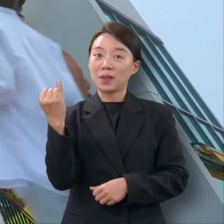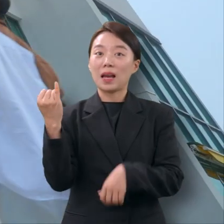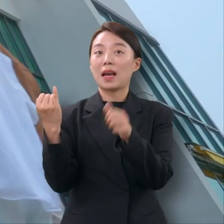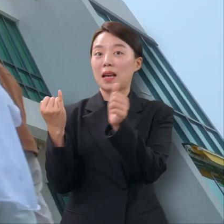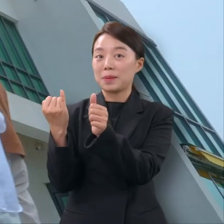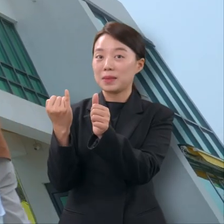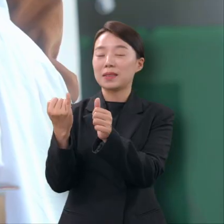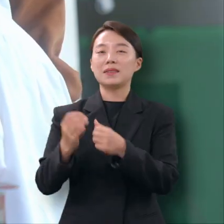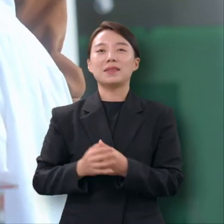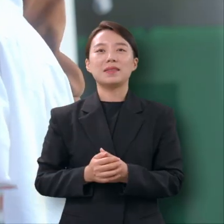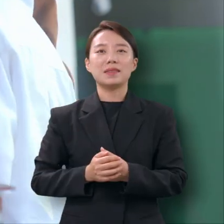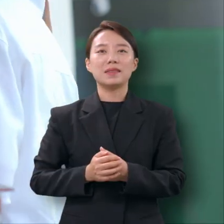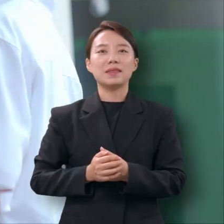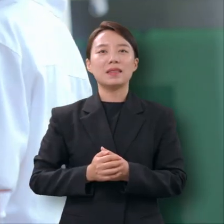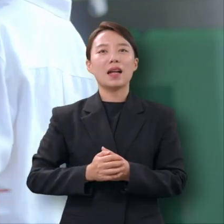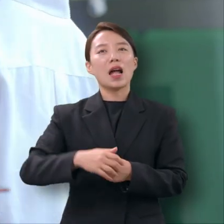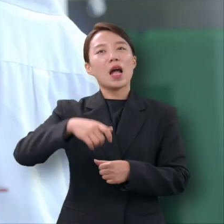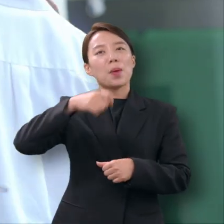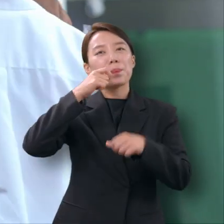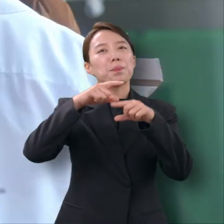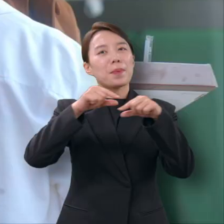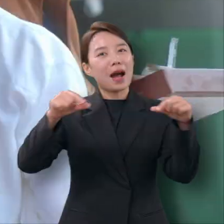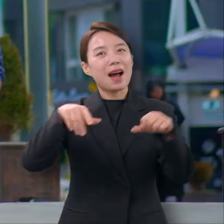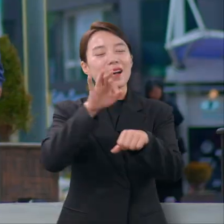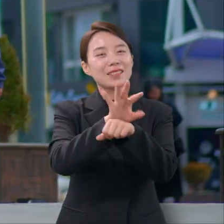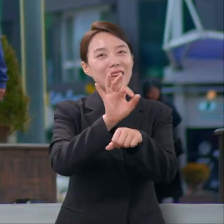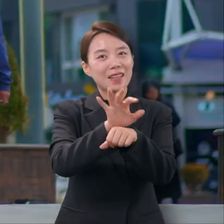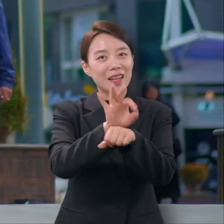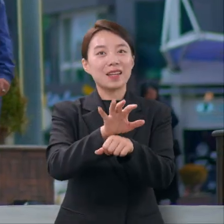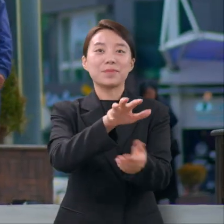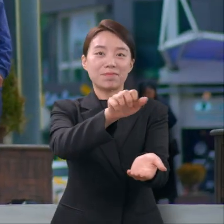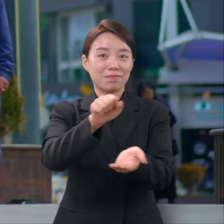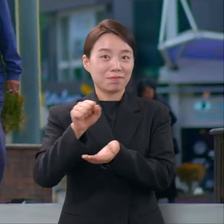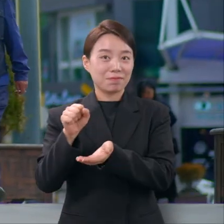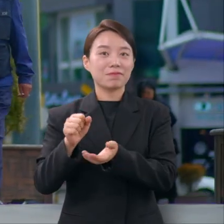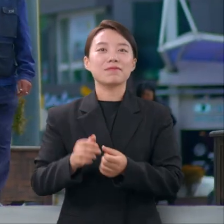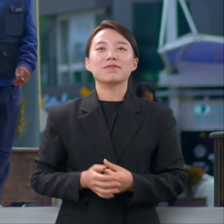정인 씨와 여행 친구 선우 씨는 먹거리를 구매하고 있습니다.